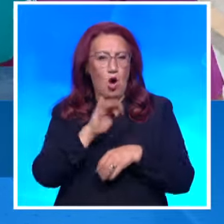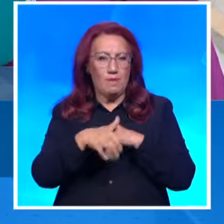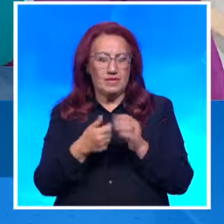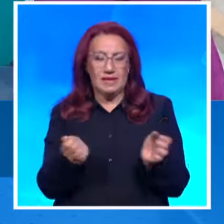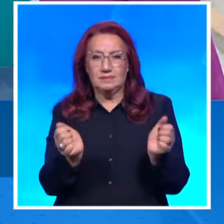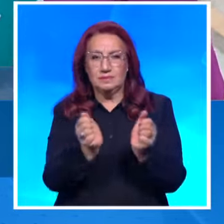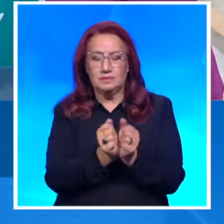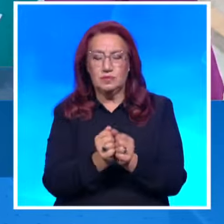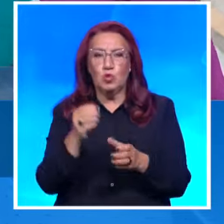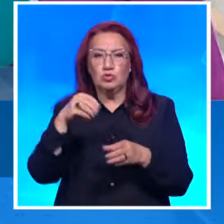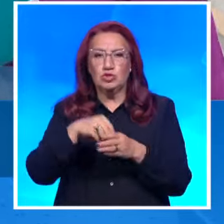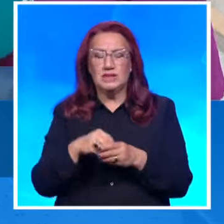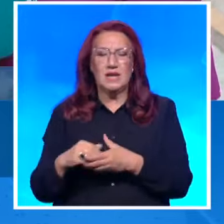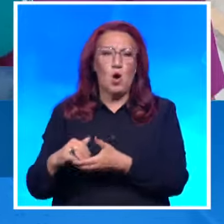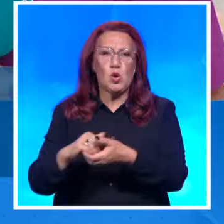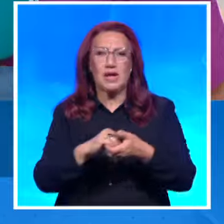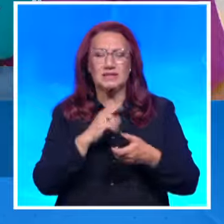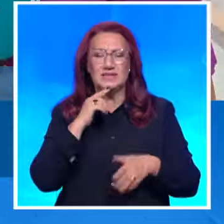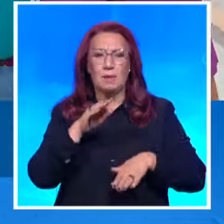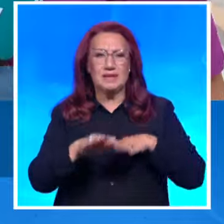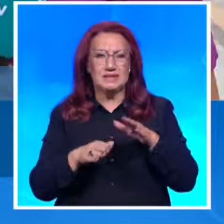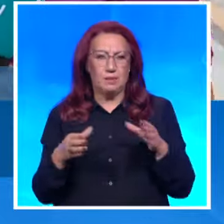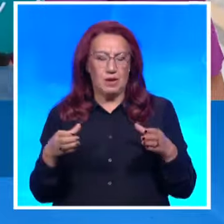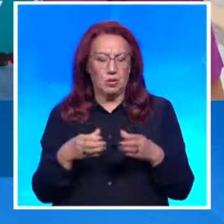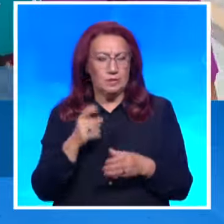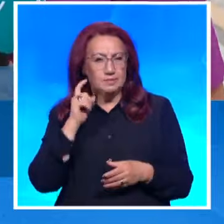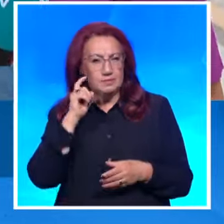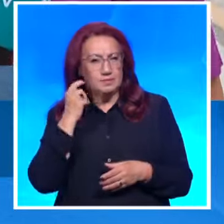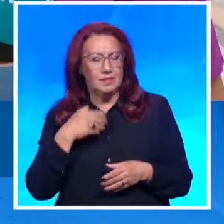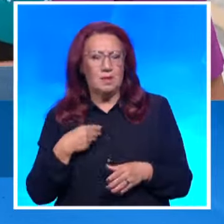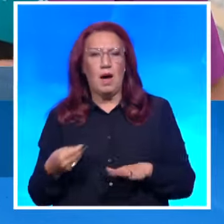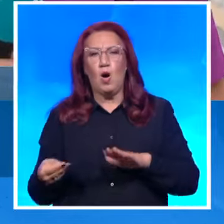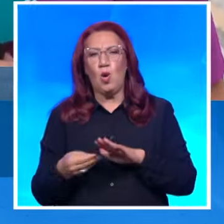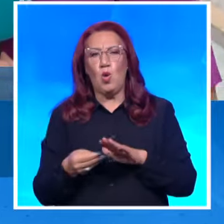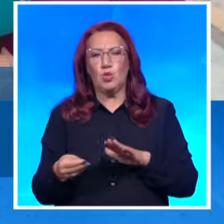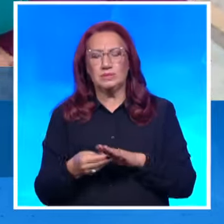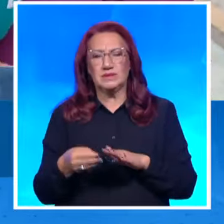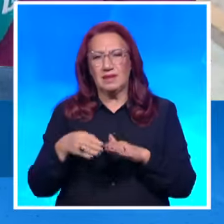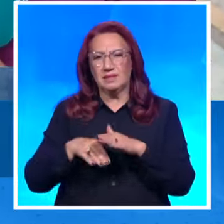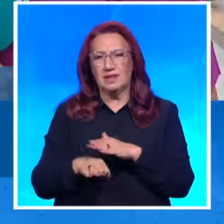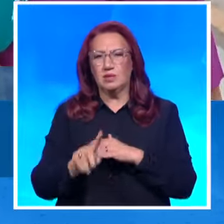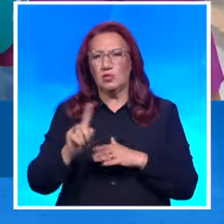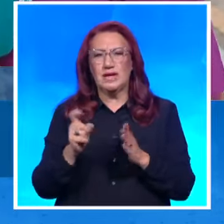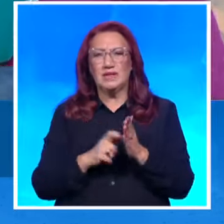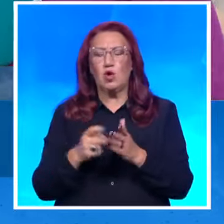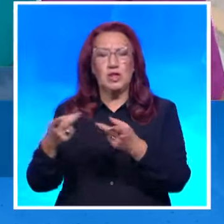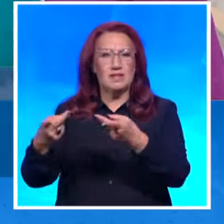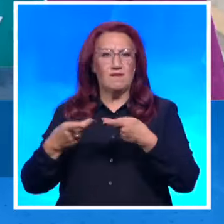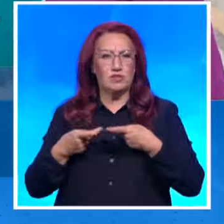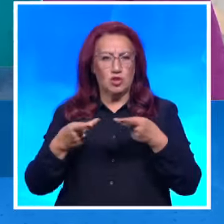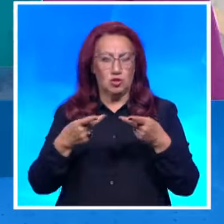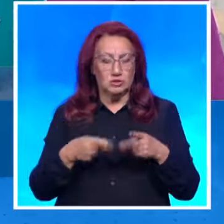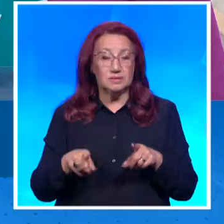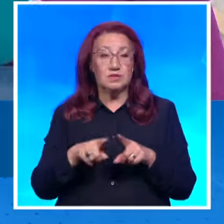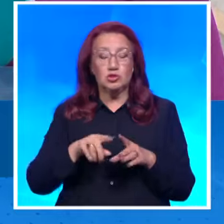в организирана престъпна група с подозрения за корупционни практики и контрабанда. В целия казус беше замесено